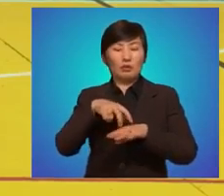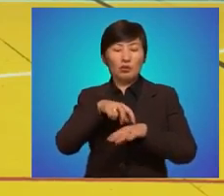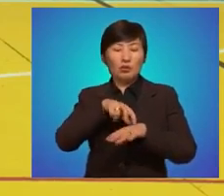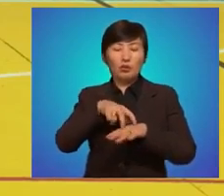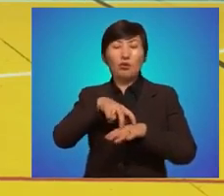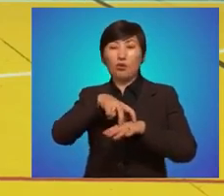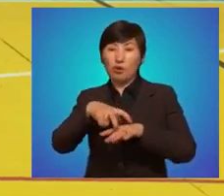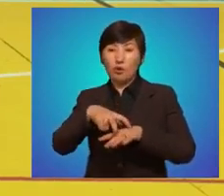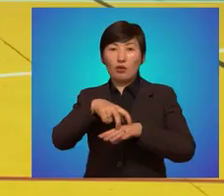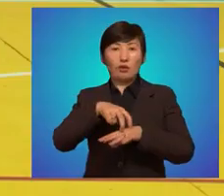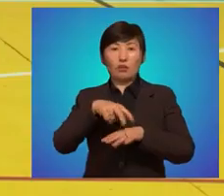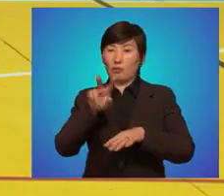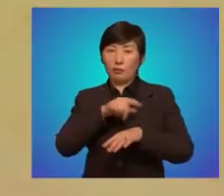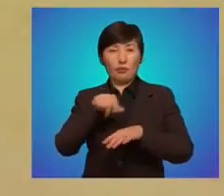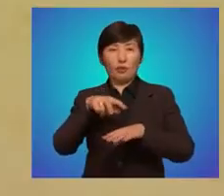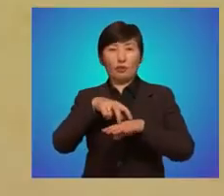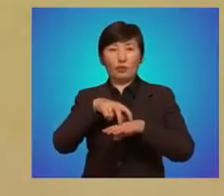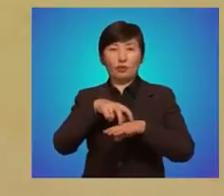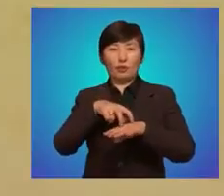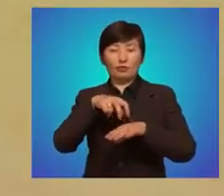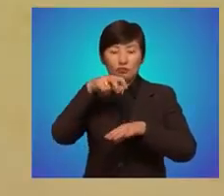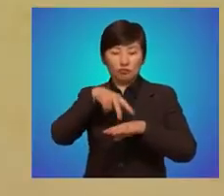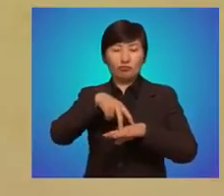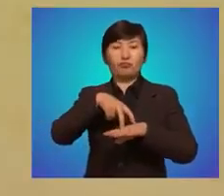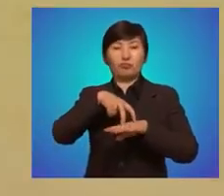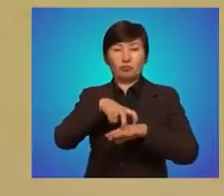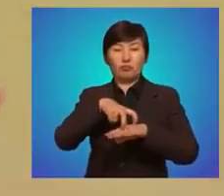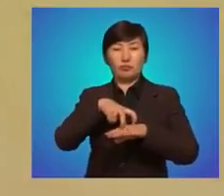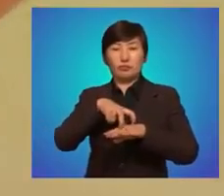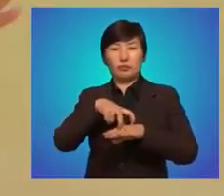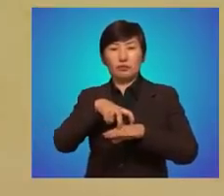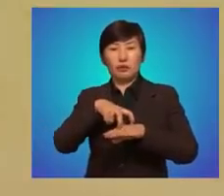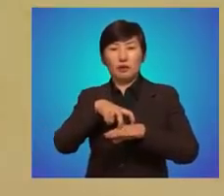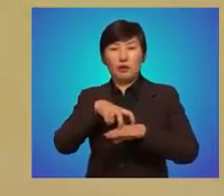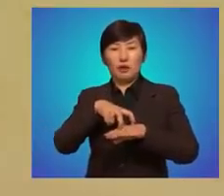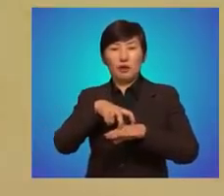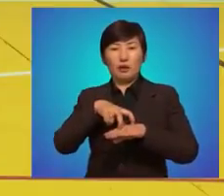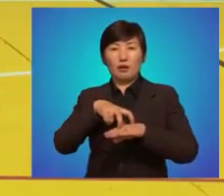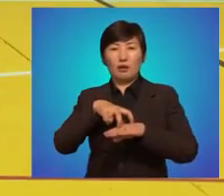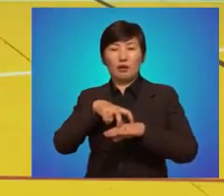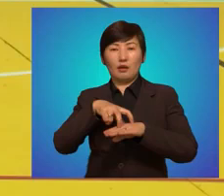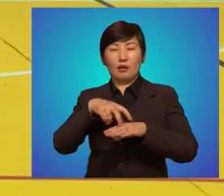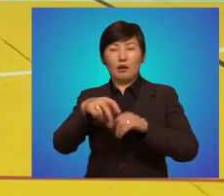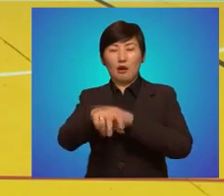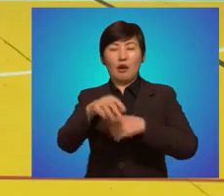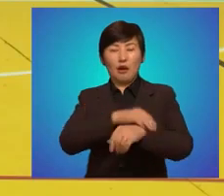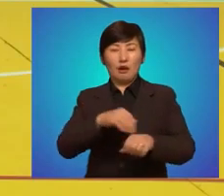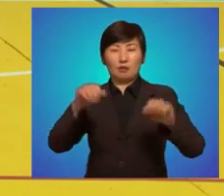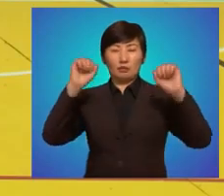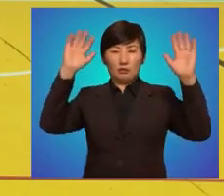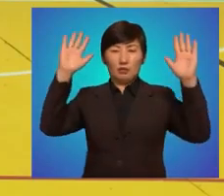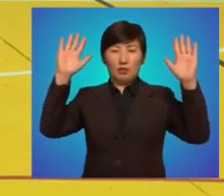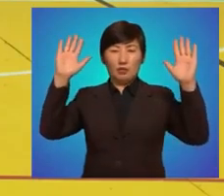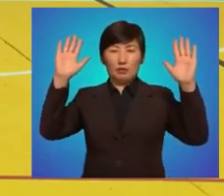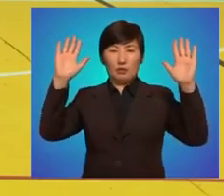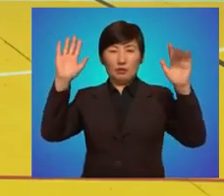байдаг. За тэгэхээр өвдгийг зөвхөн чигээр нь байрлалтай байлгана. За дараа нь гарыг цээшний өмнө авна. Гарыг цээшний өмнө